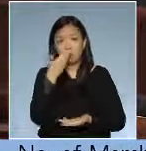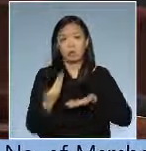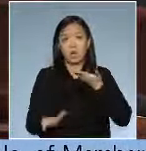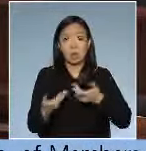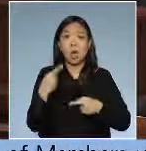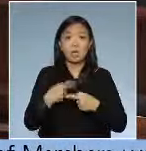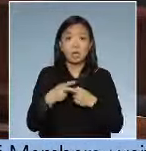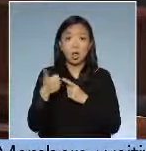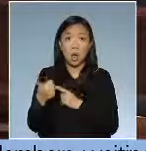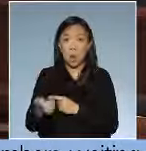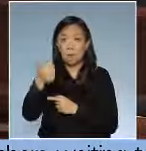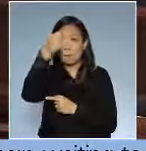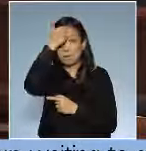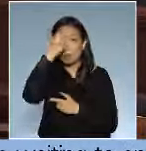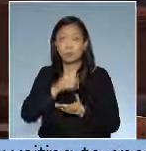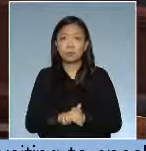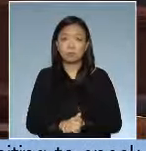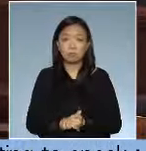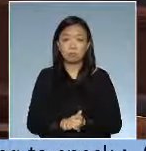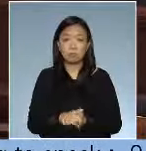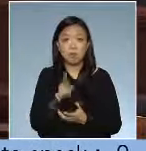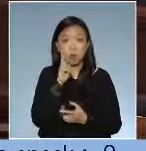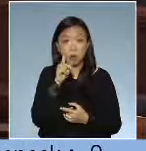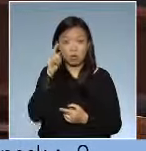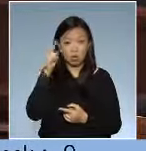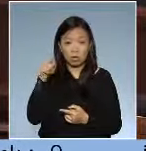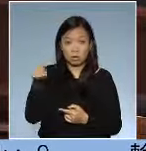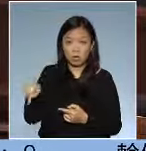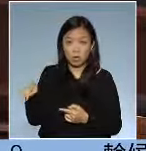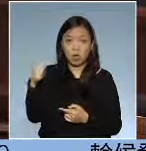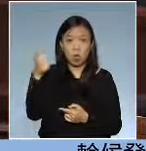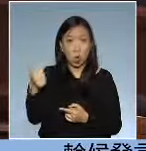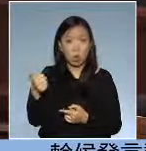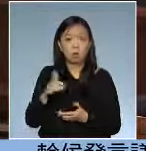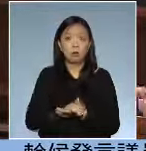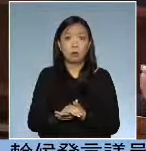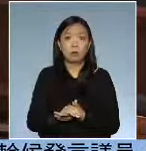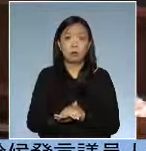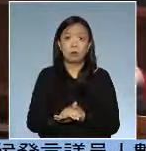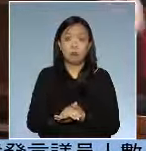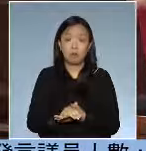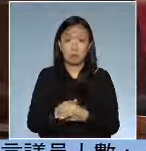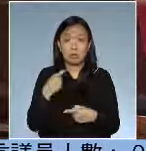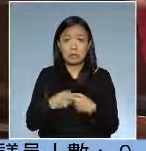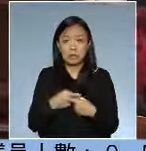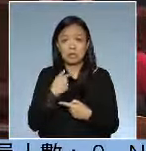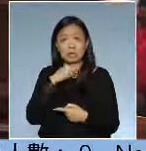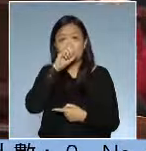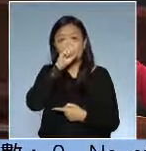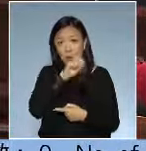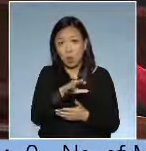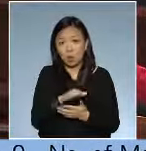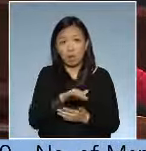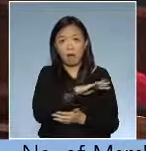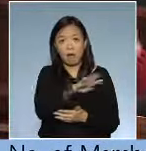優質嘅民主呢？如果我哋想要優質民主嘅話，我哋係咪應該話俾泛民